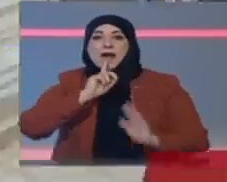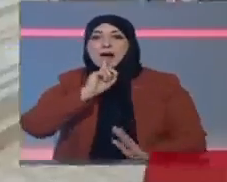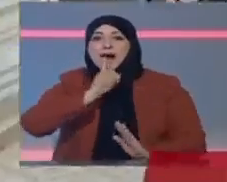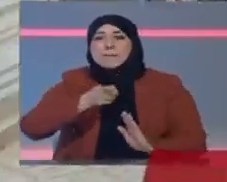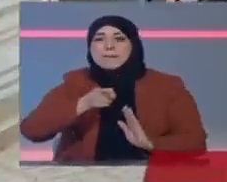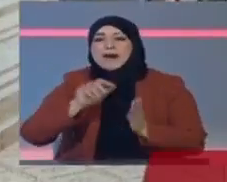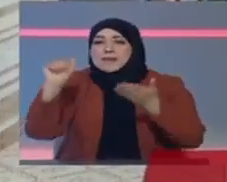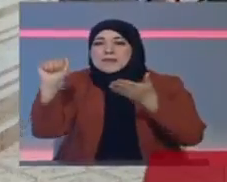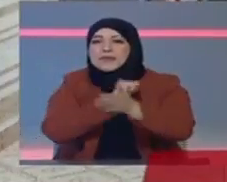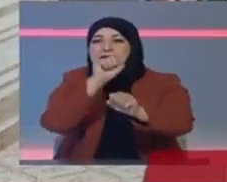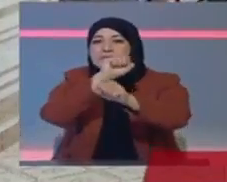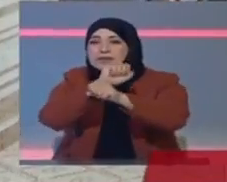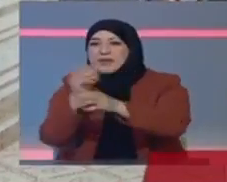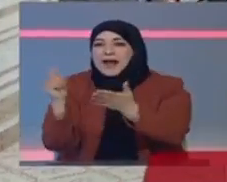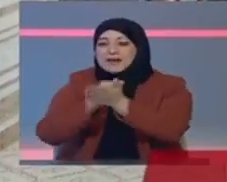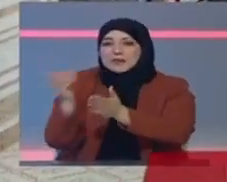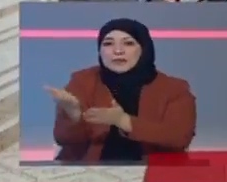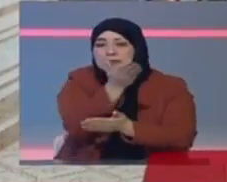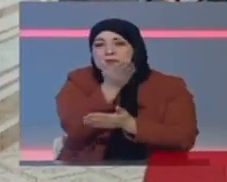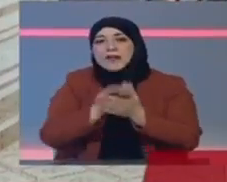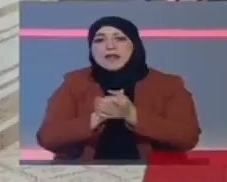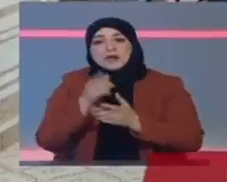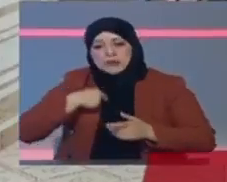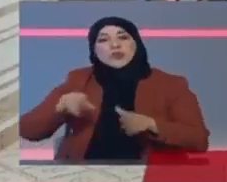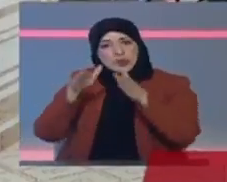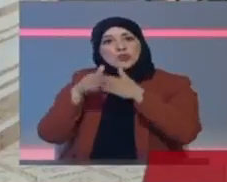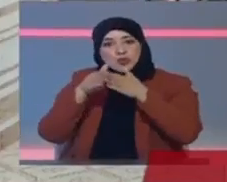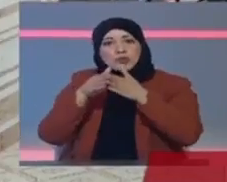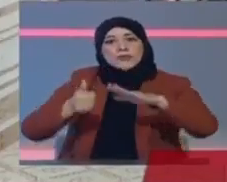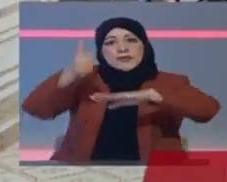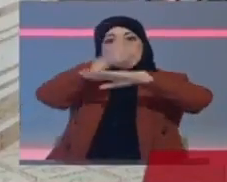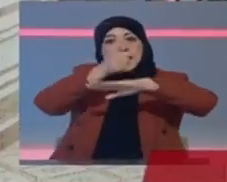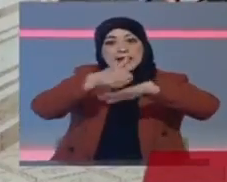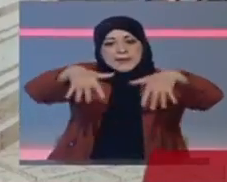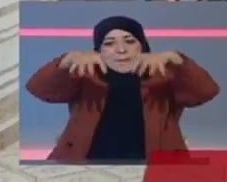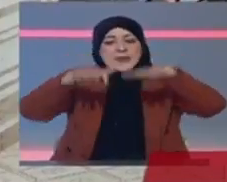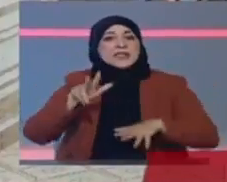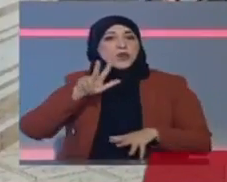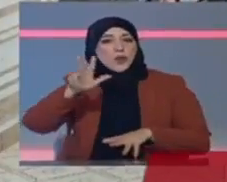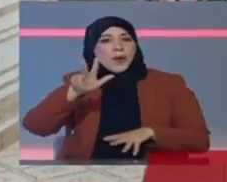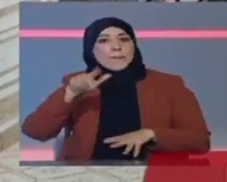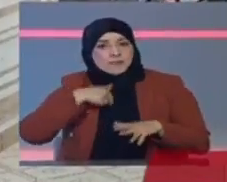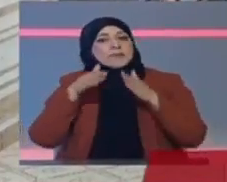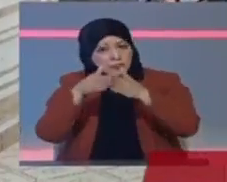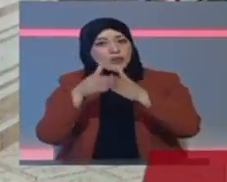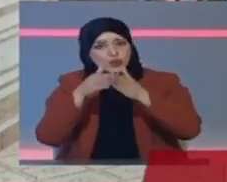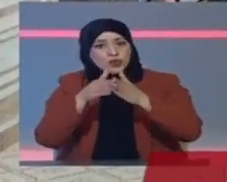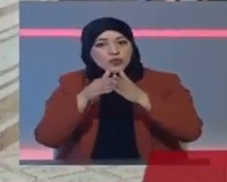العفو واطلب من السيد رئيس مجلس نواب الشعب ان